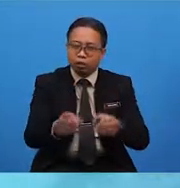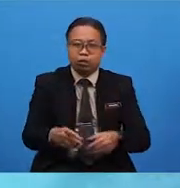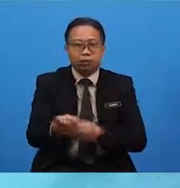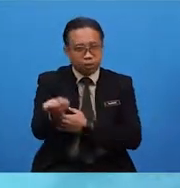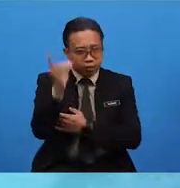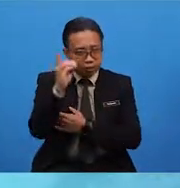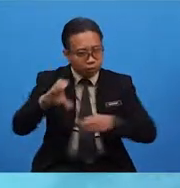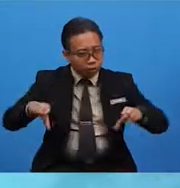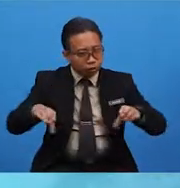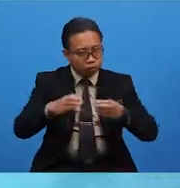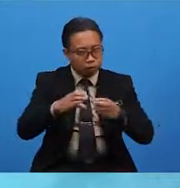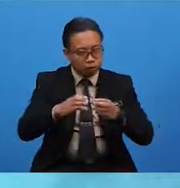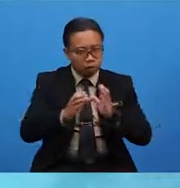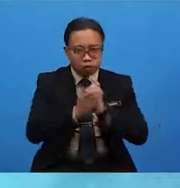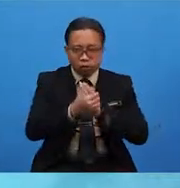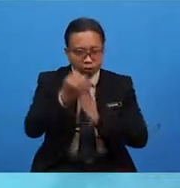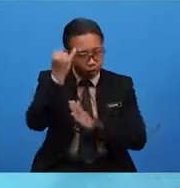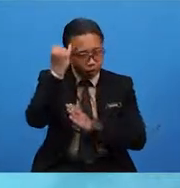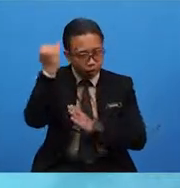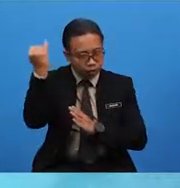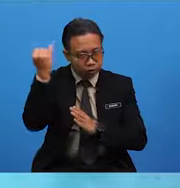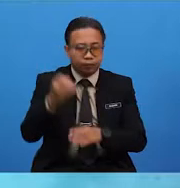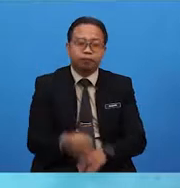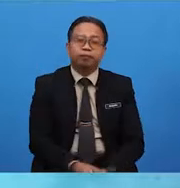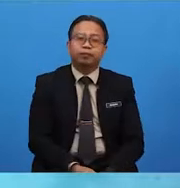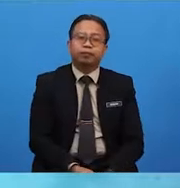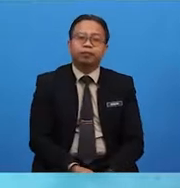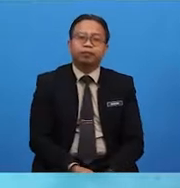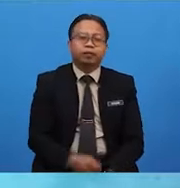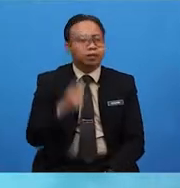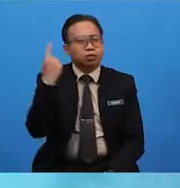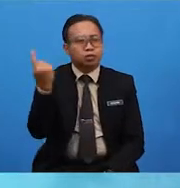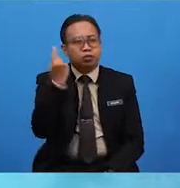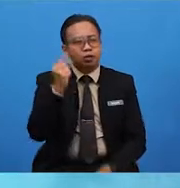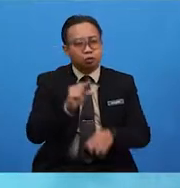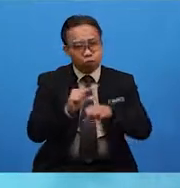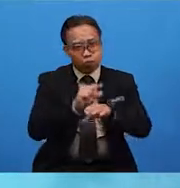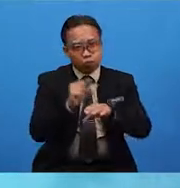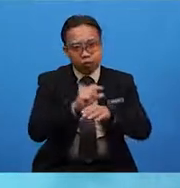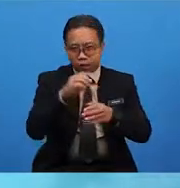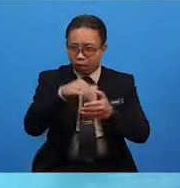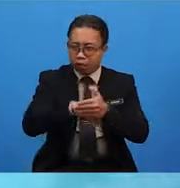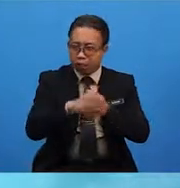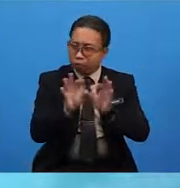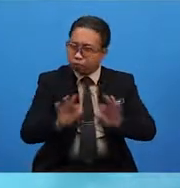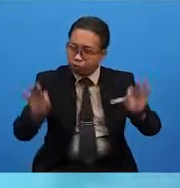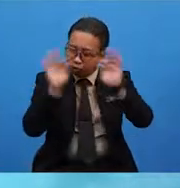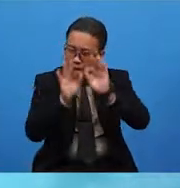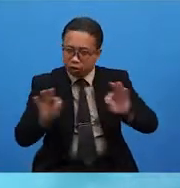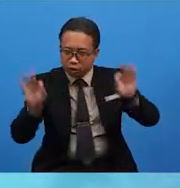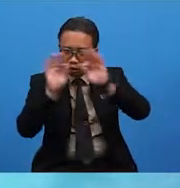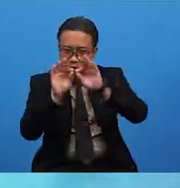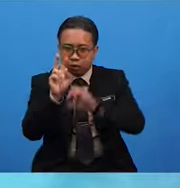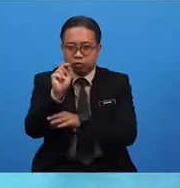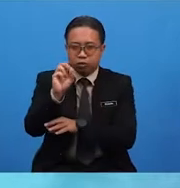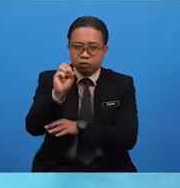secara imajinatif yaitu khayalan sering digunakan dalam ilustrasi cerita novel